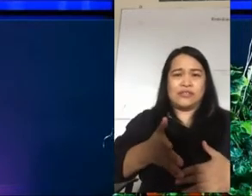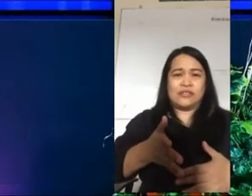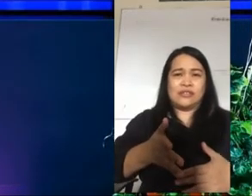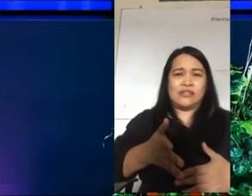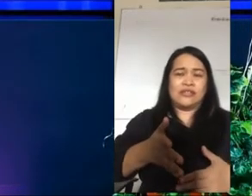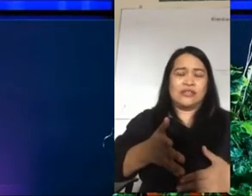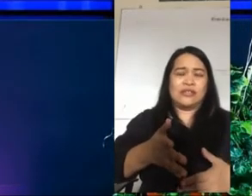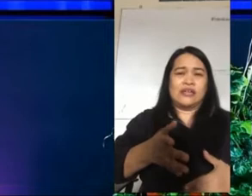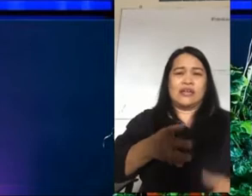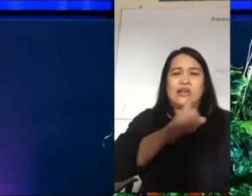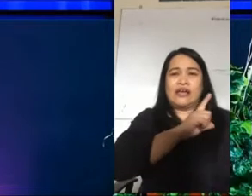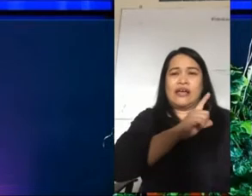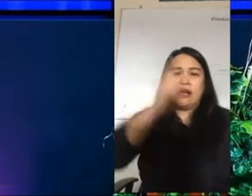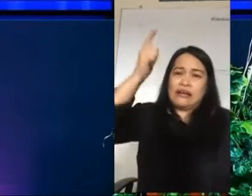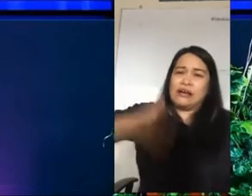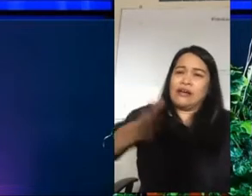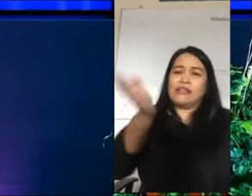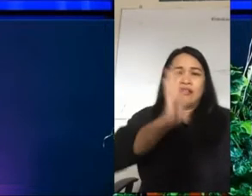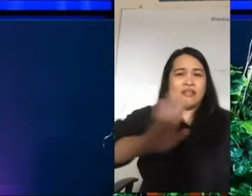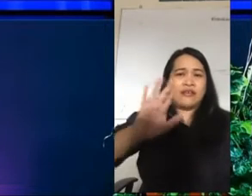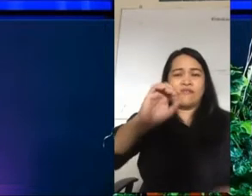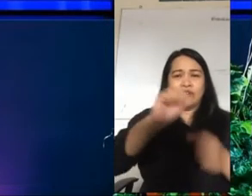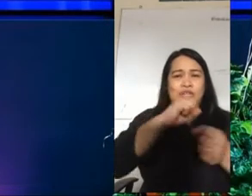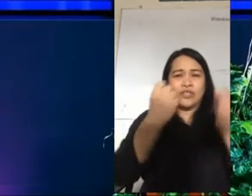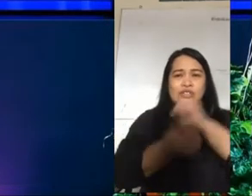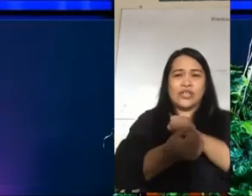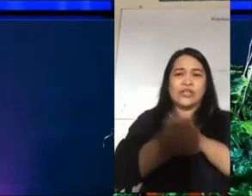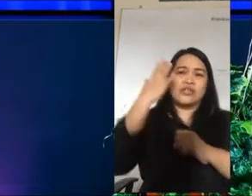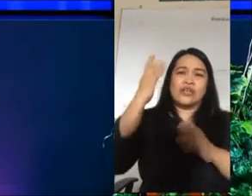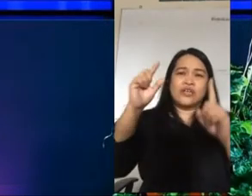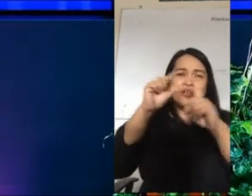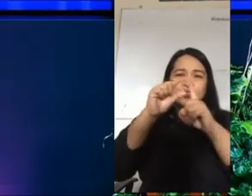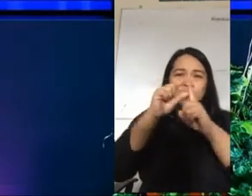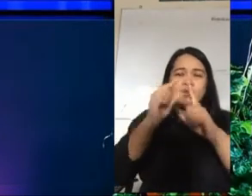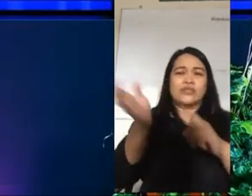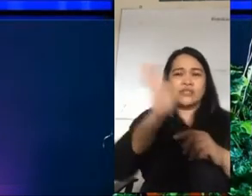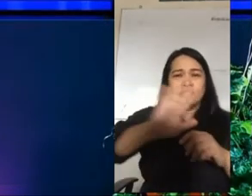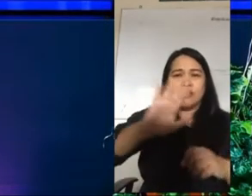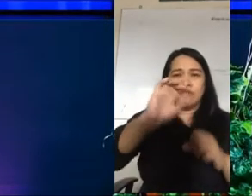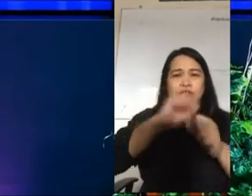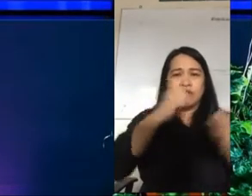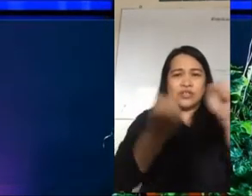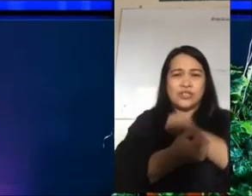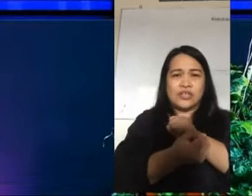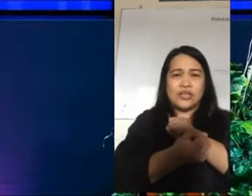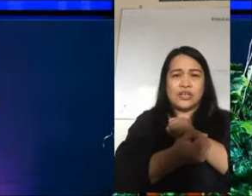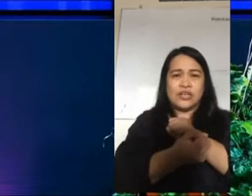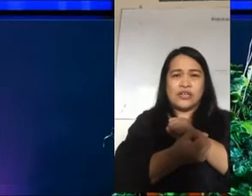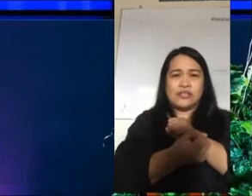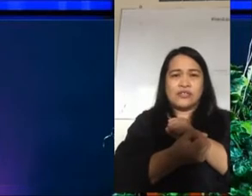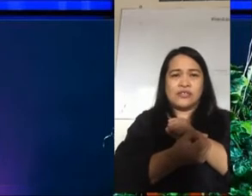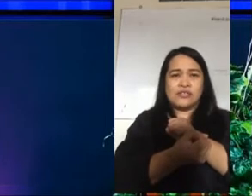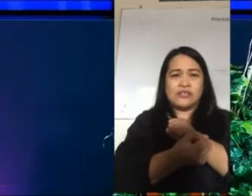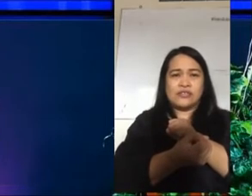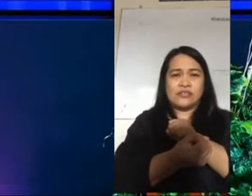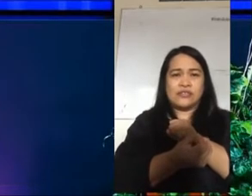hindi nagbabago. Ang kanyang salita ay hindi nagbabago. Kung kaya't siya ang